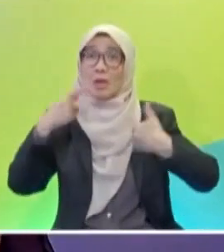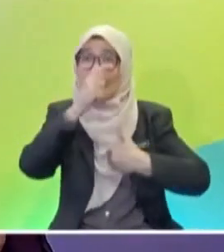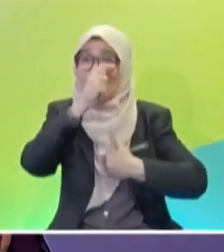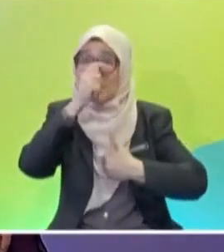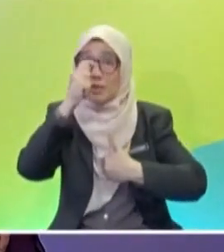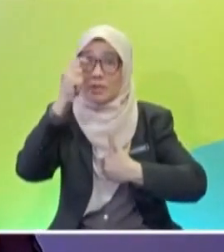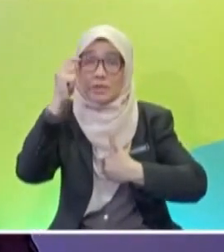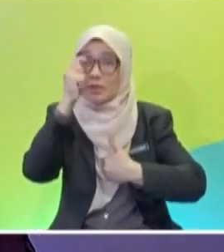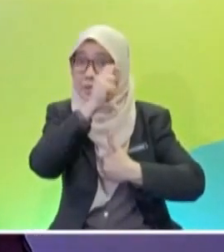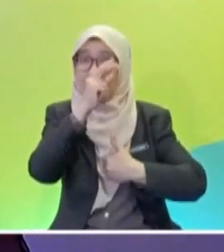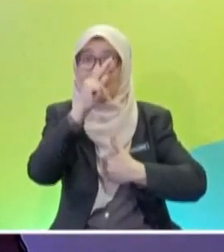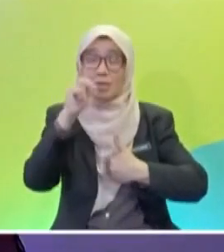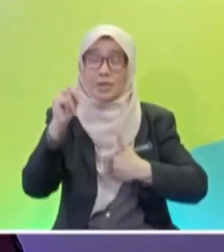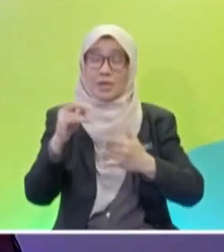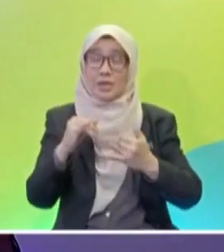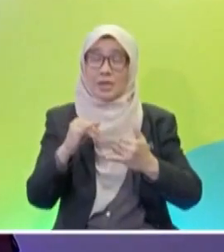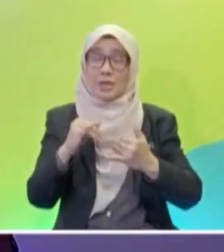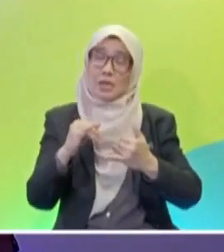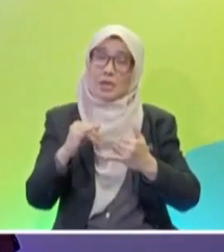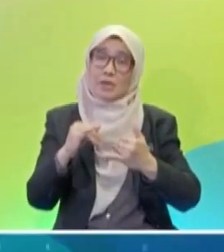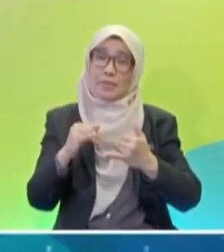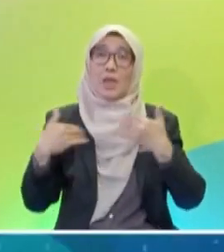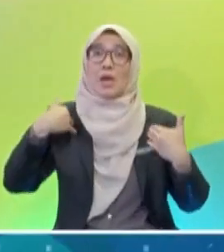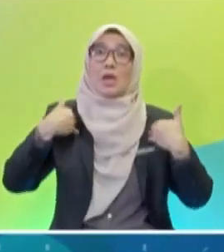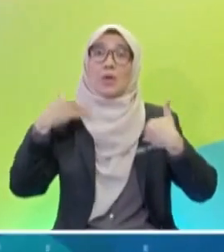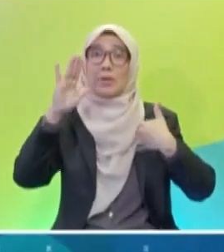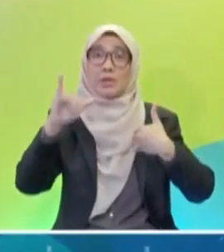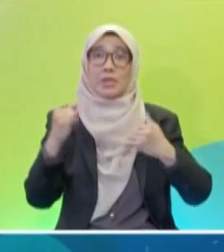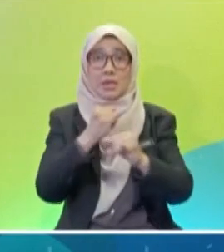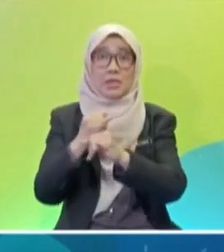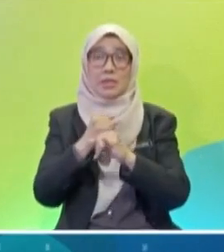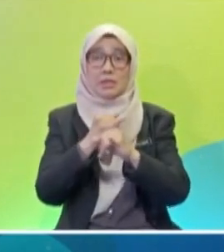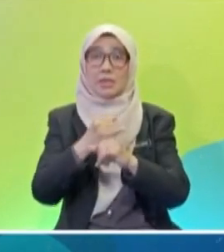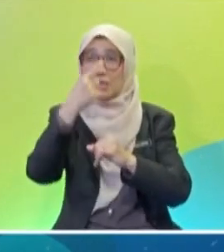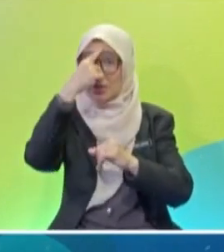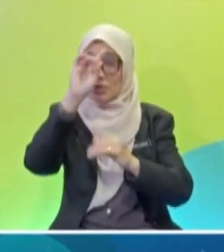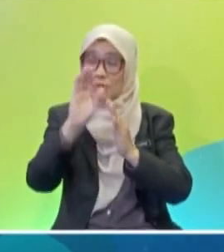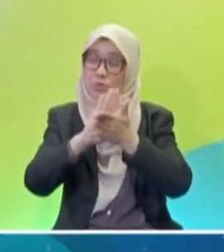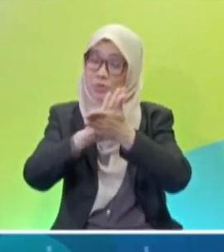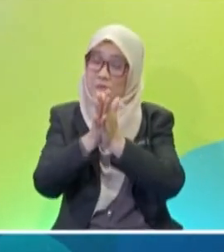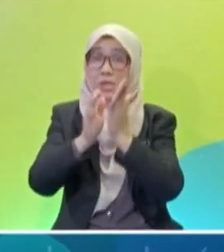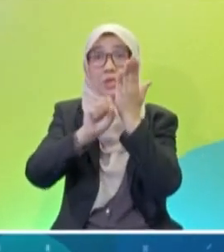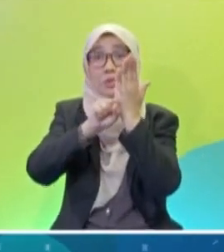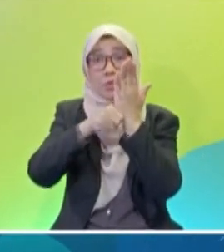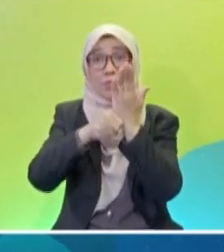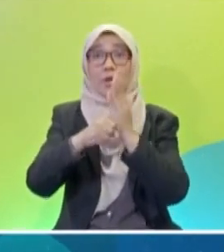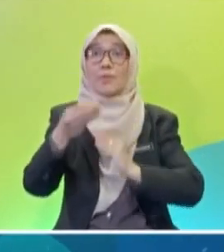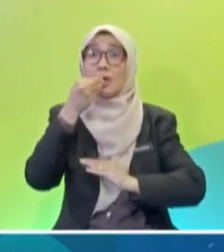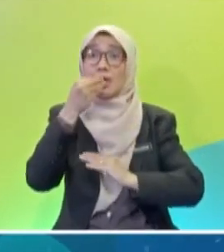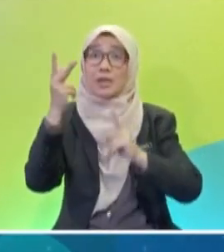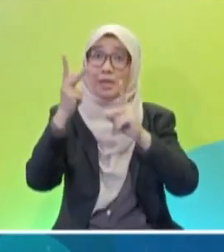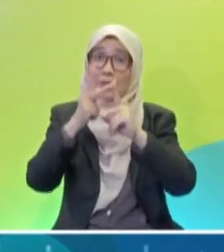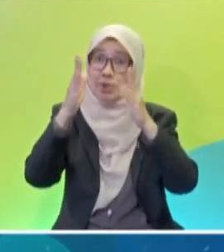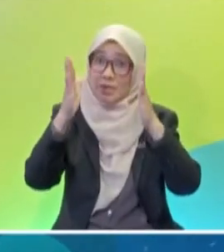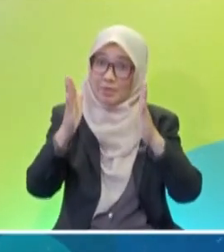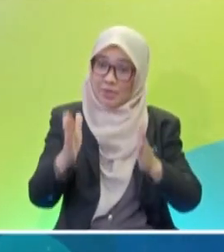hewan yang dipelihara untuk dijadikan sumber makanan kepada manusia maksudnya hewan yang diternak dan